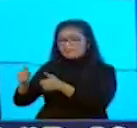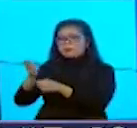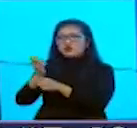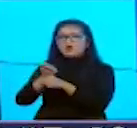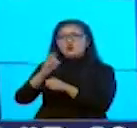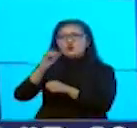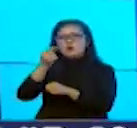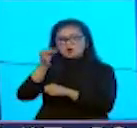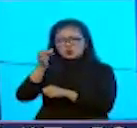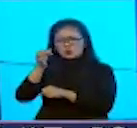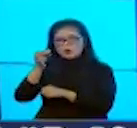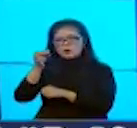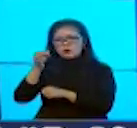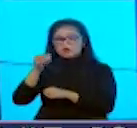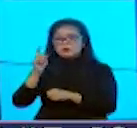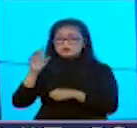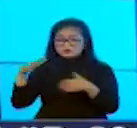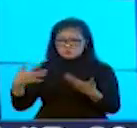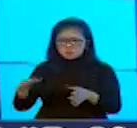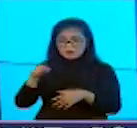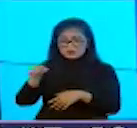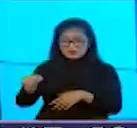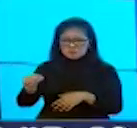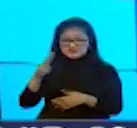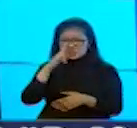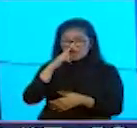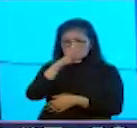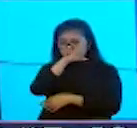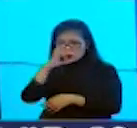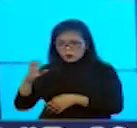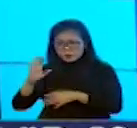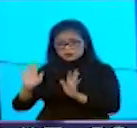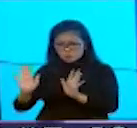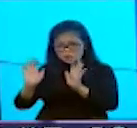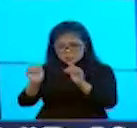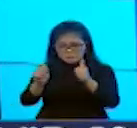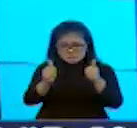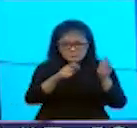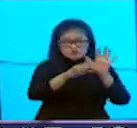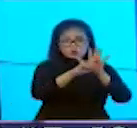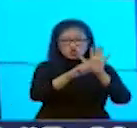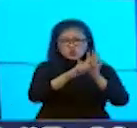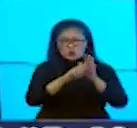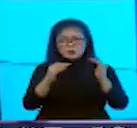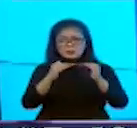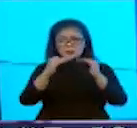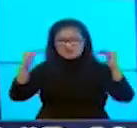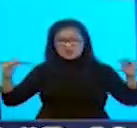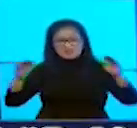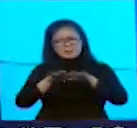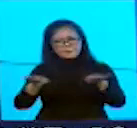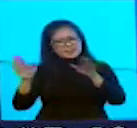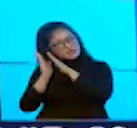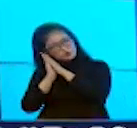pasien COVID-19 dilakukan mulai Senin sore dengan memasang sarana dan prasarana seperti tempat tidur lipat dan penyekat medis. Selain itu,